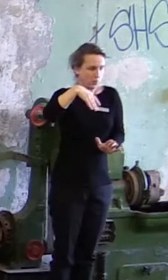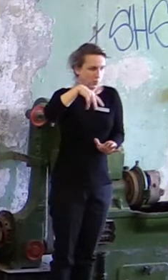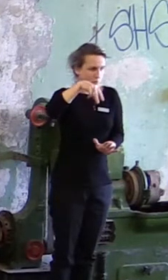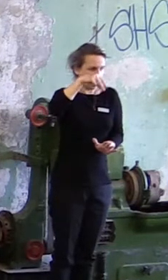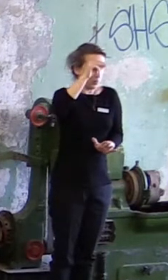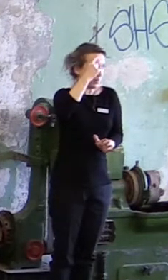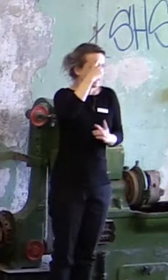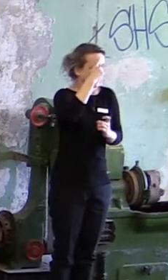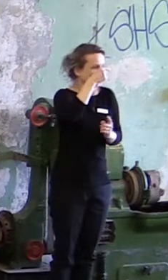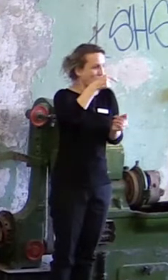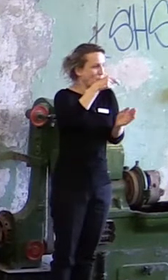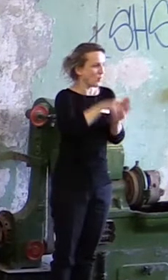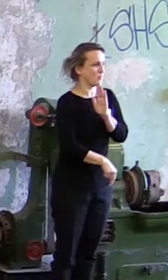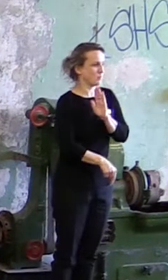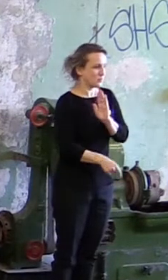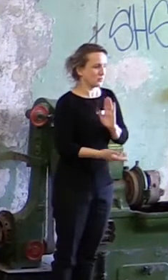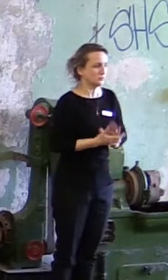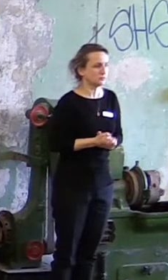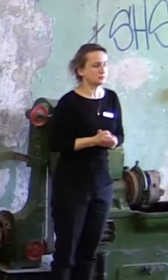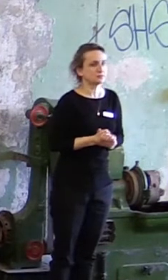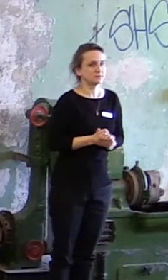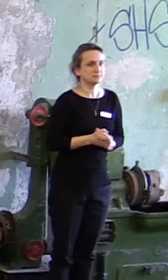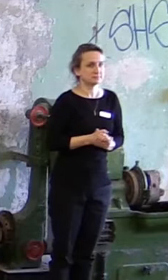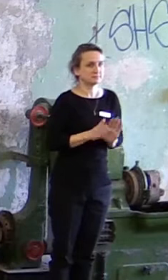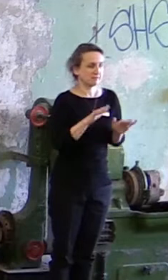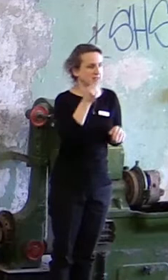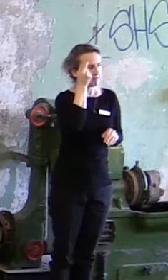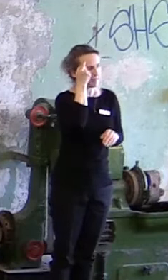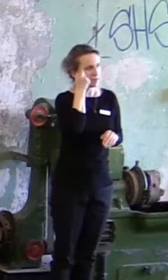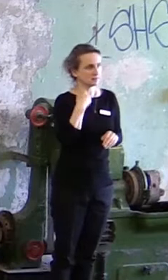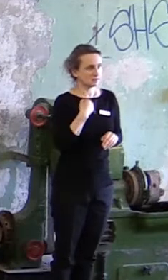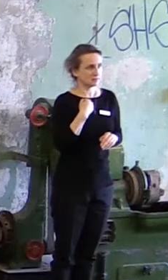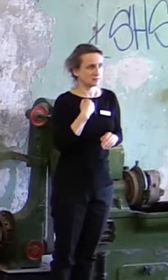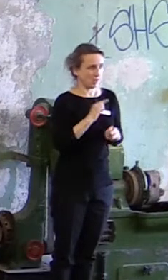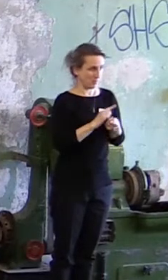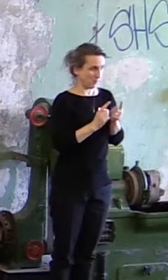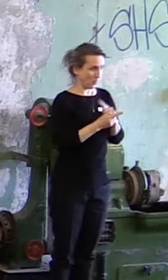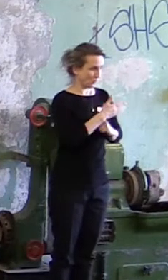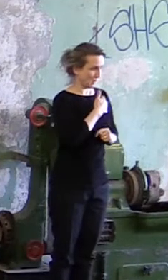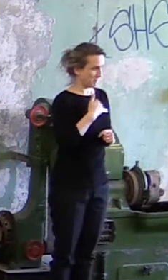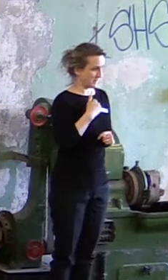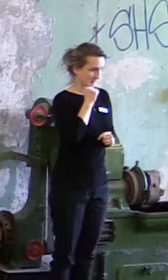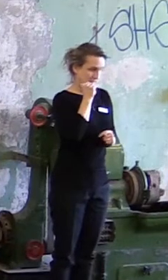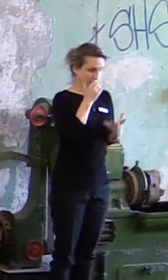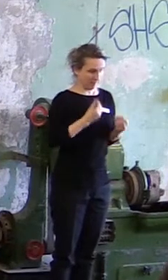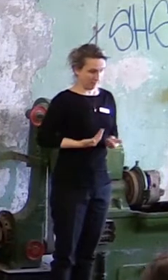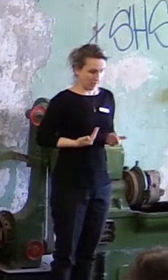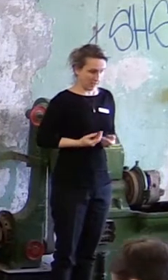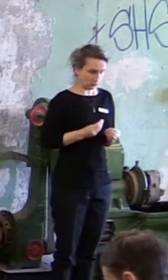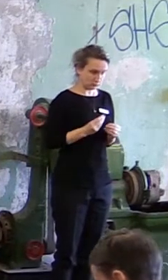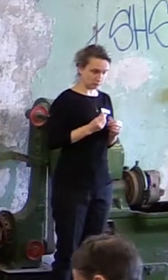selline infouputuse effekt. Ja noh, te võite juba vaikselt mõelda, et kas see muudab meie argielus toimimisel tõhusamaks